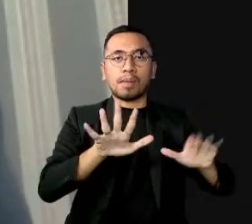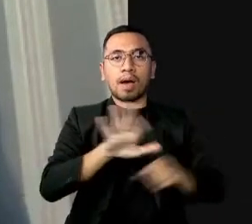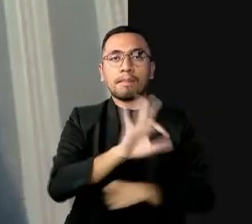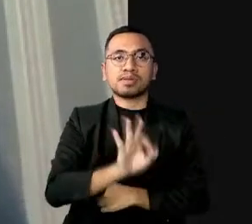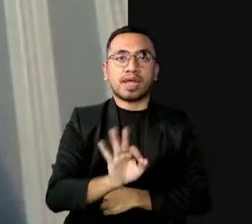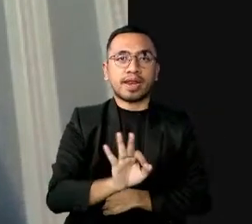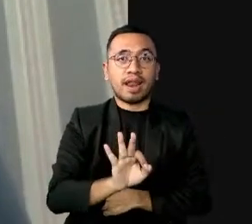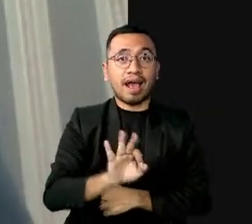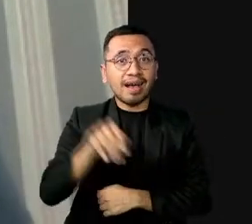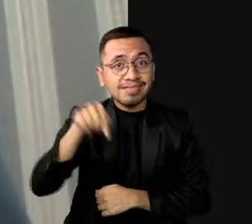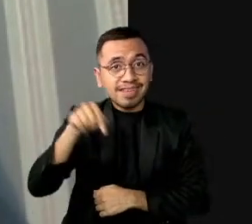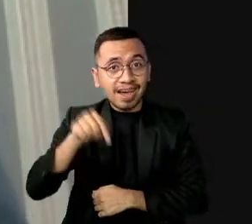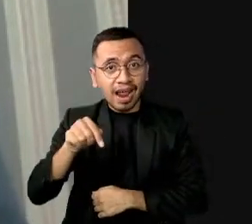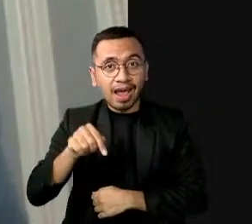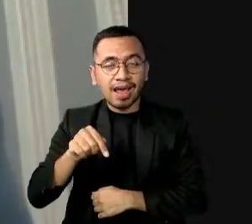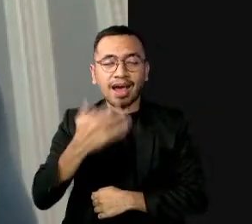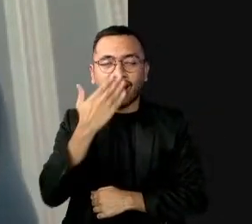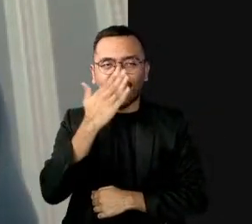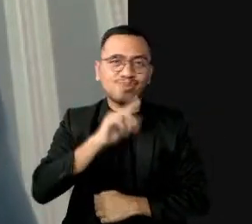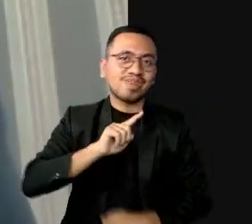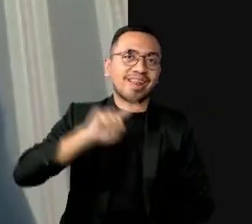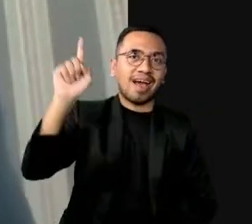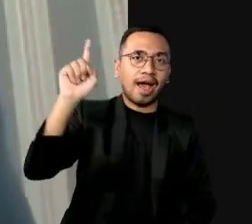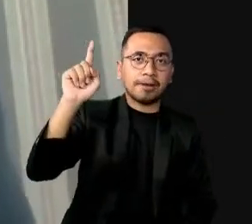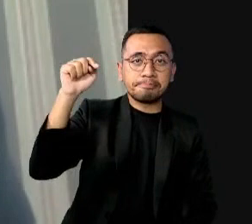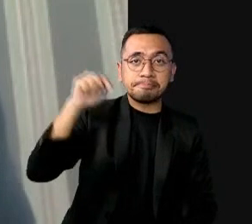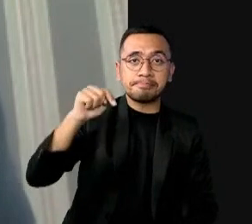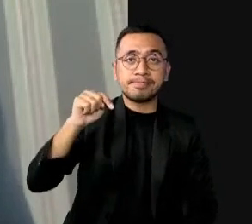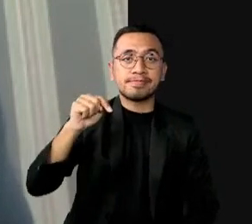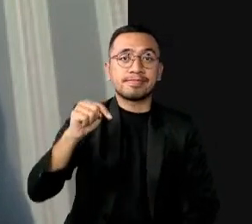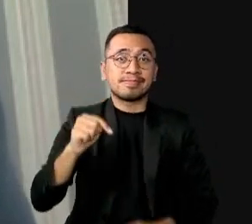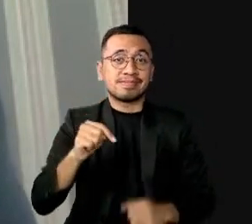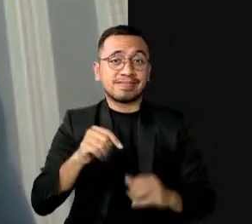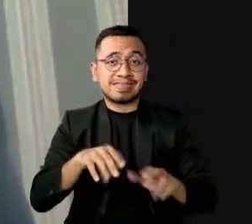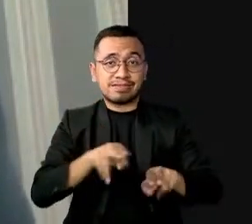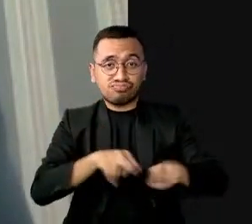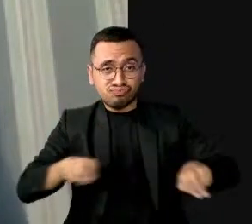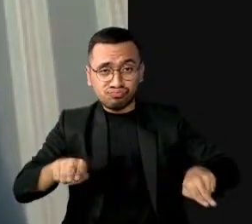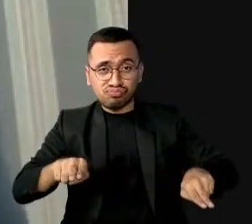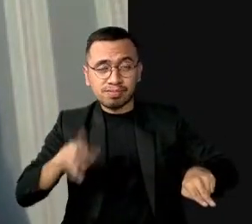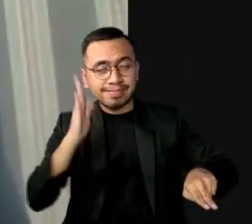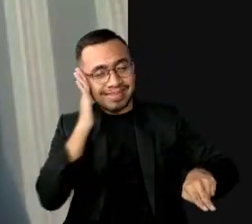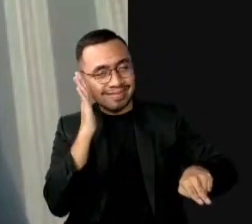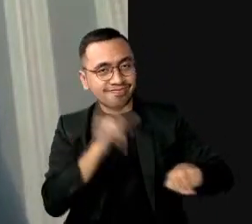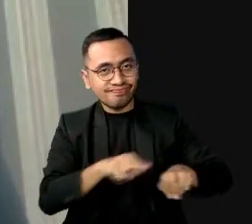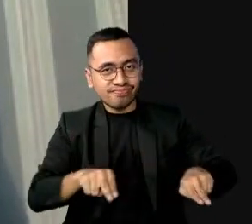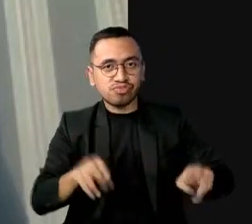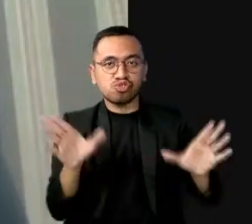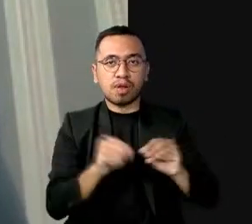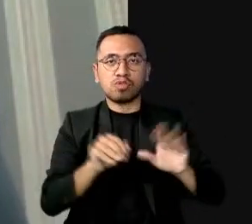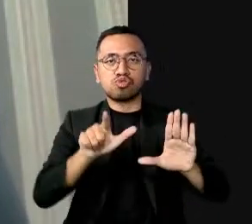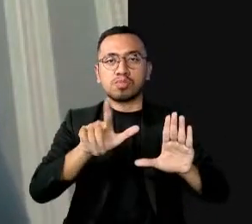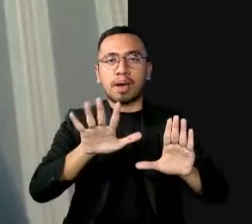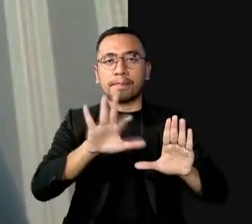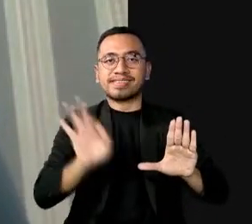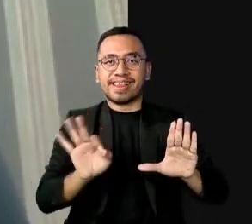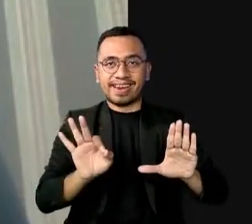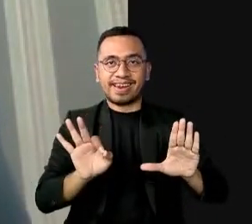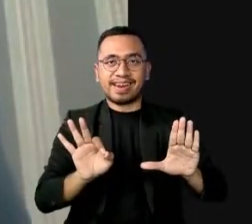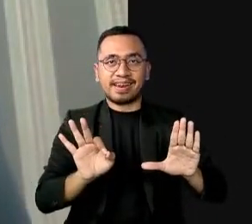80% Alhamdulillah hari ini kita sudah mencapai untuk tempat tidur isolasi sudah mencapai tujuhpuluh persen